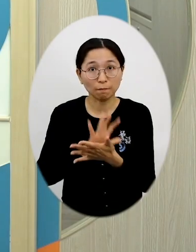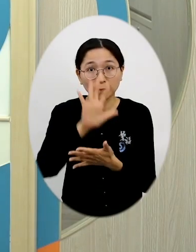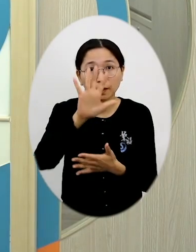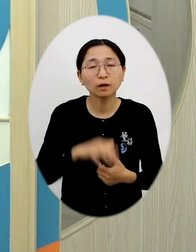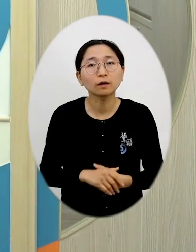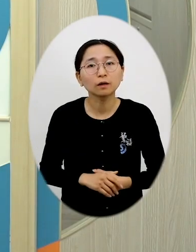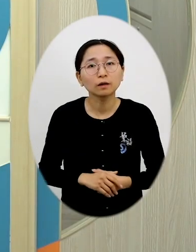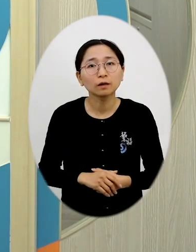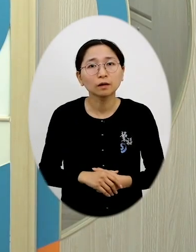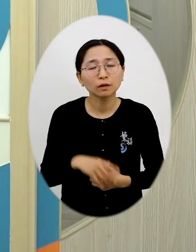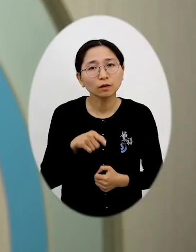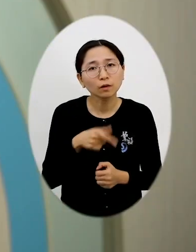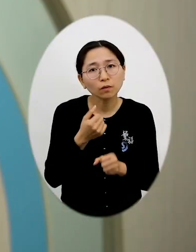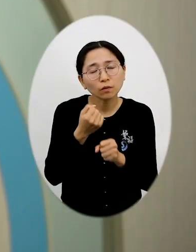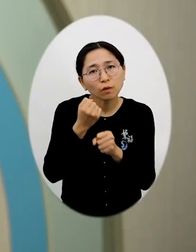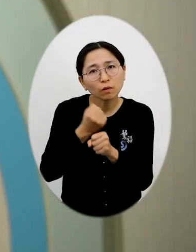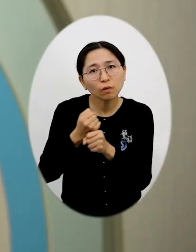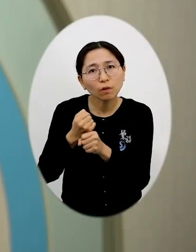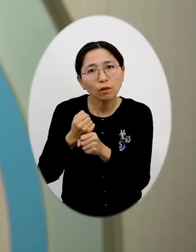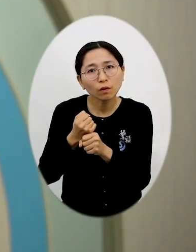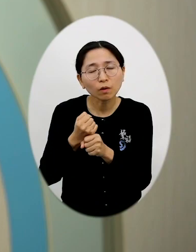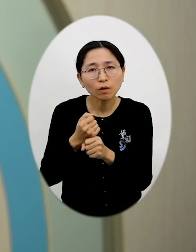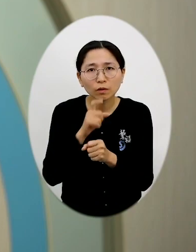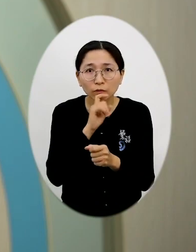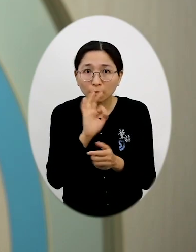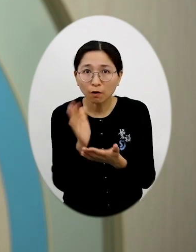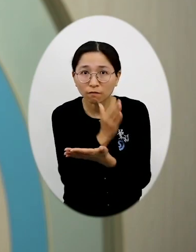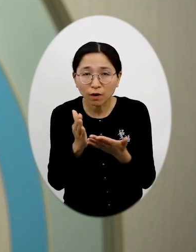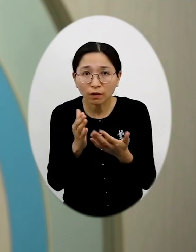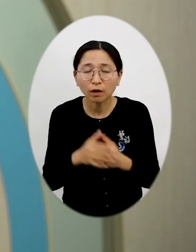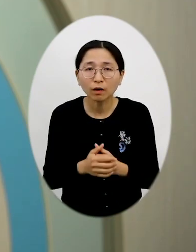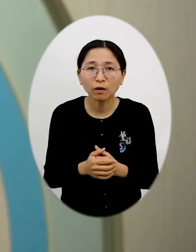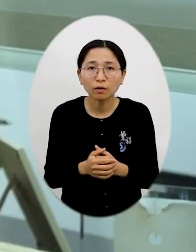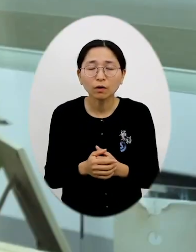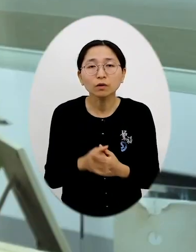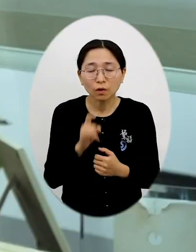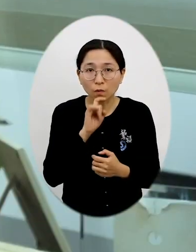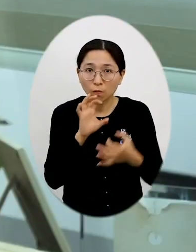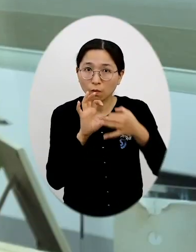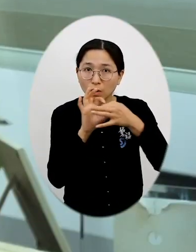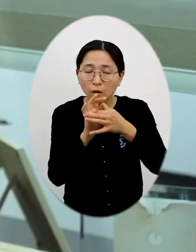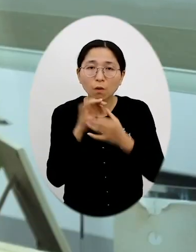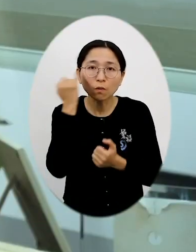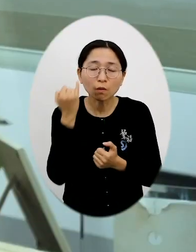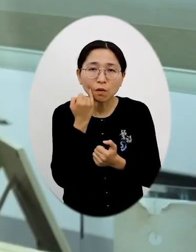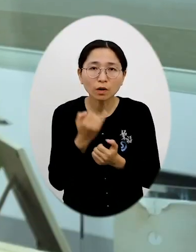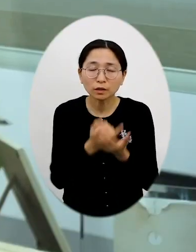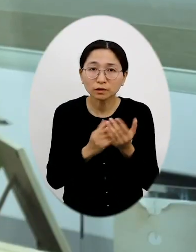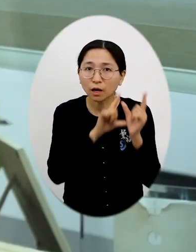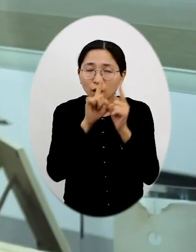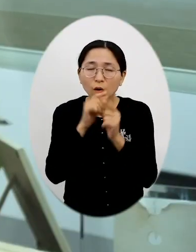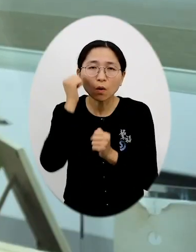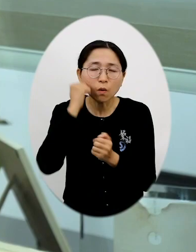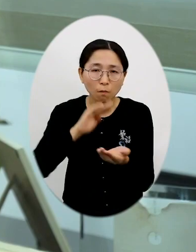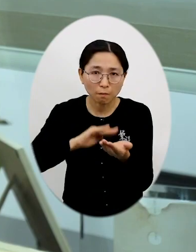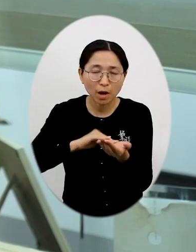咗5年啦。 5年啦。 嗯。 咁其實你哋工作又劃分啲咩種類嘅咧？ 其實只要有關聾人嘅話，無